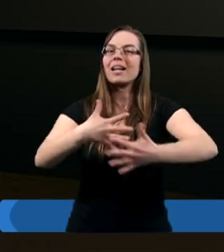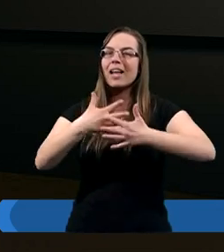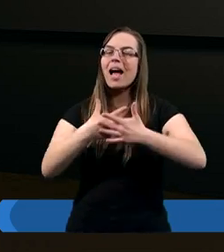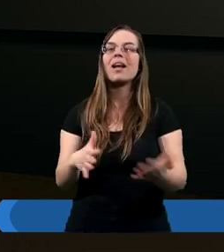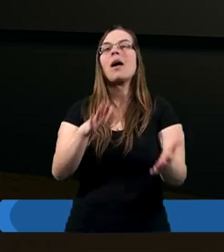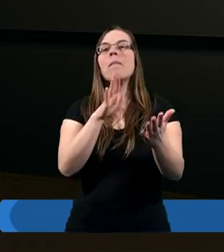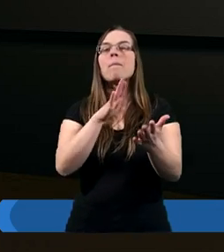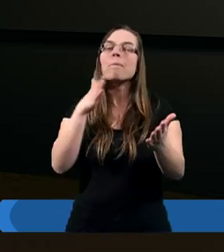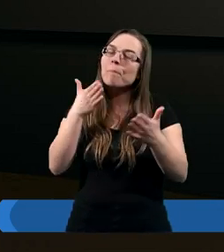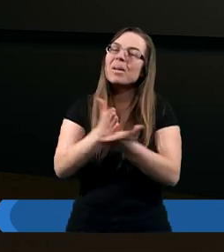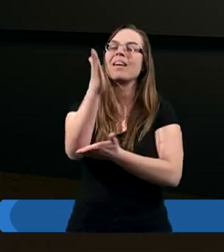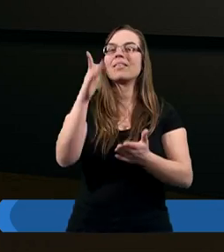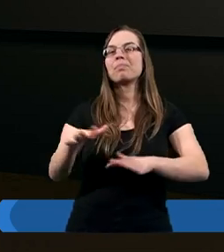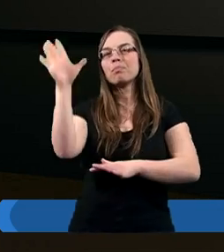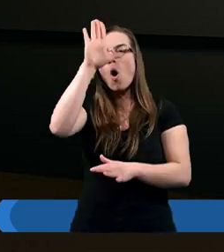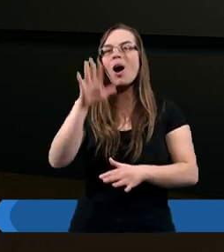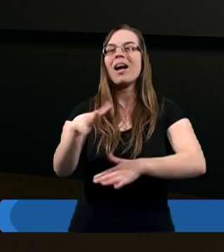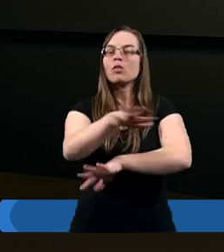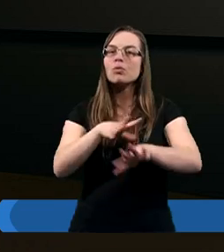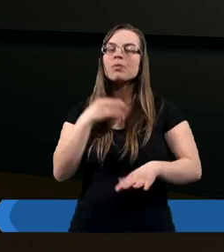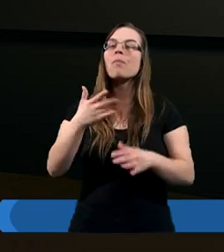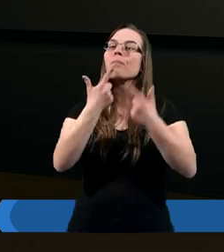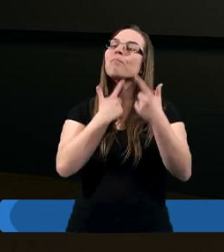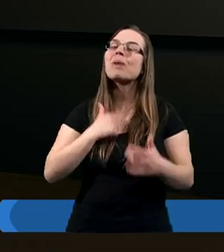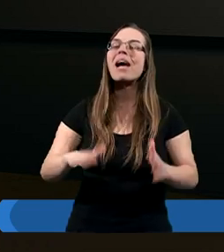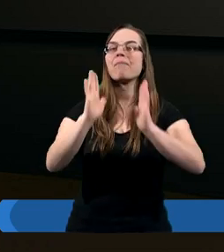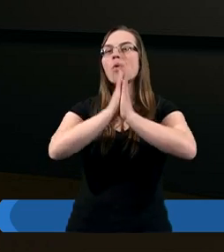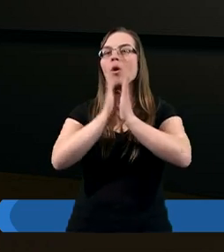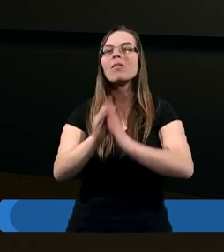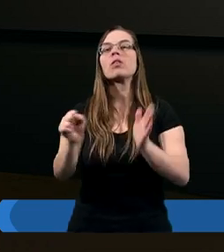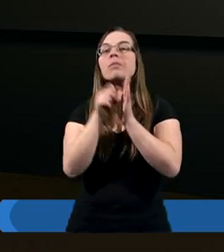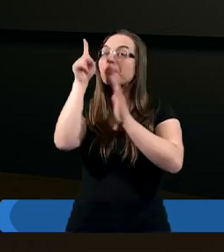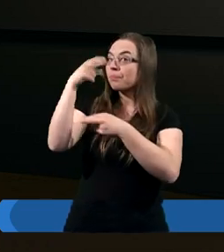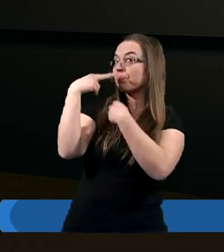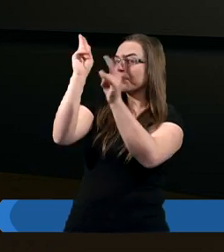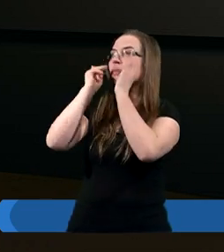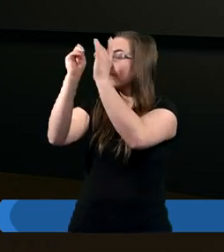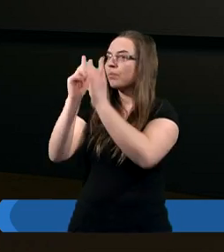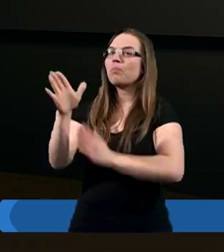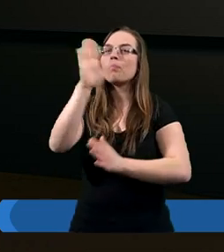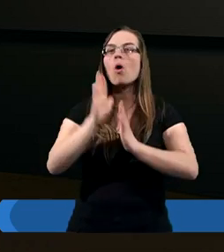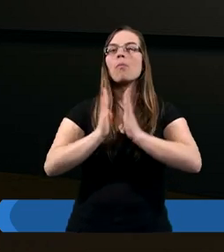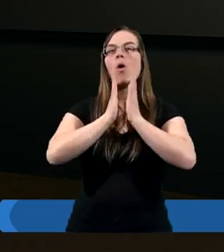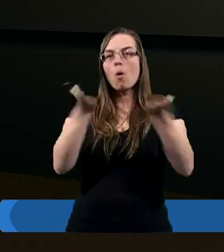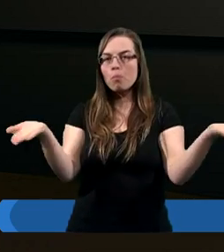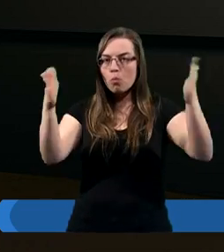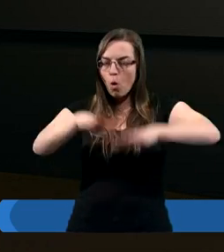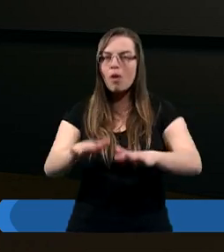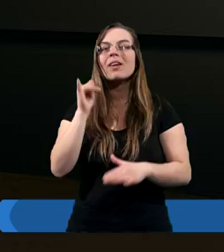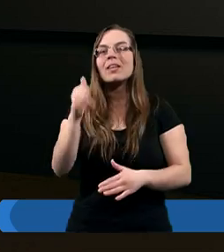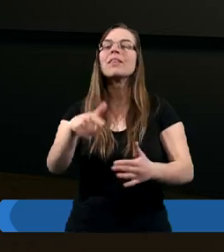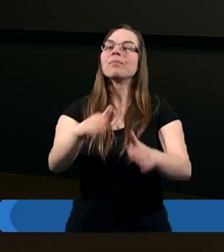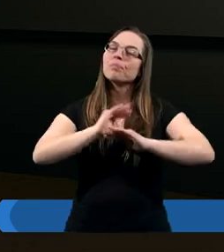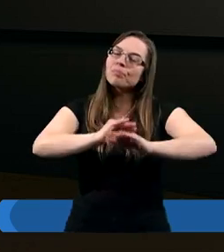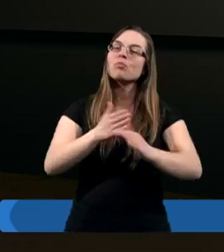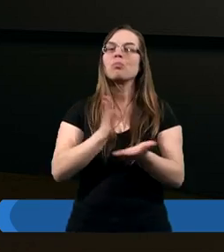natchnionej przez Pana Boga, pragniemy w modlitwie do Niego właśnie zwrócić się o błogosławieństwo i